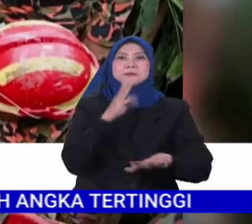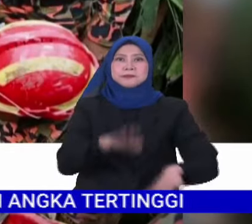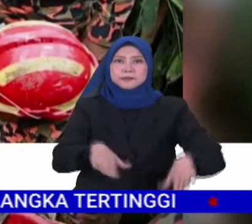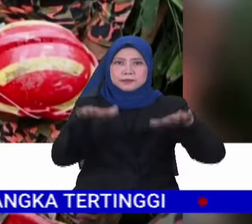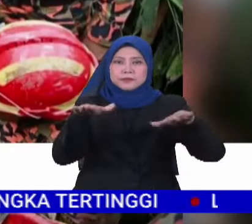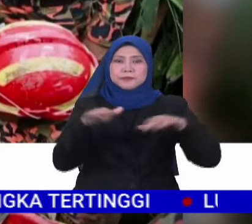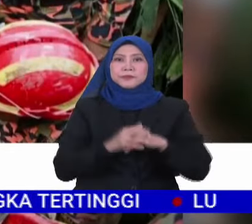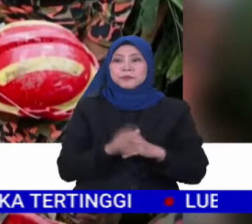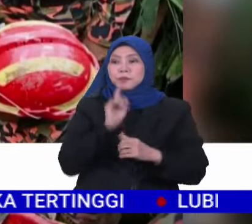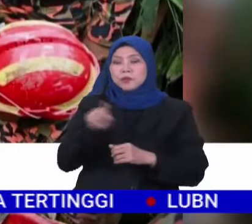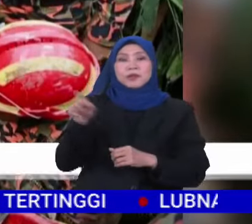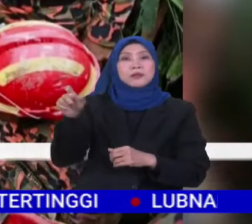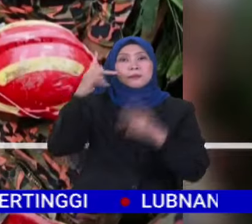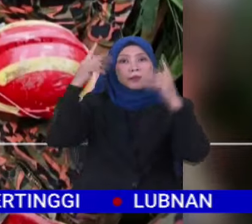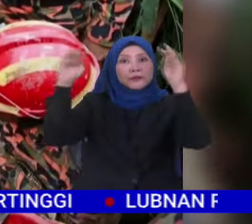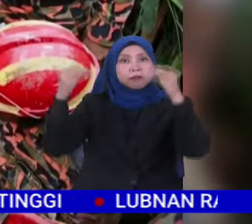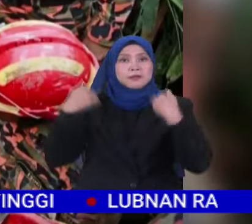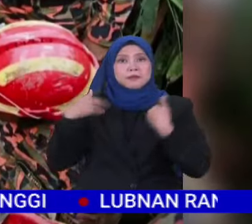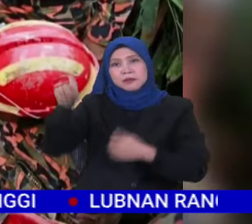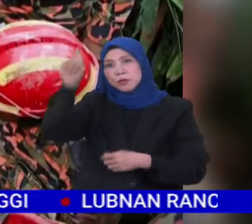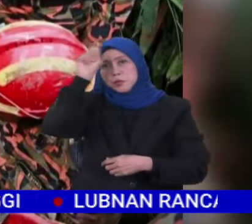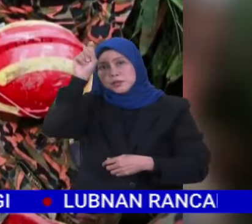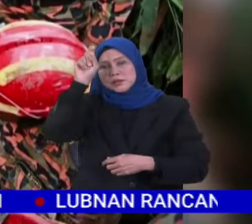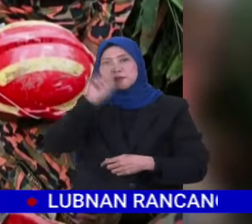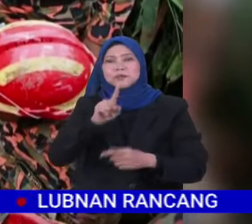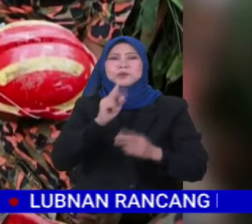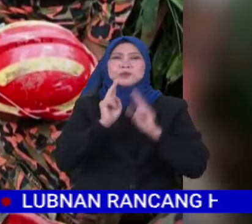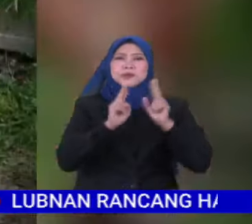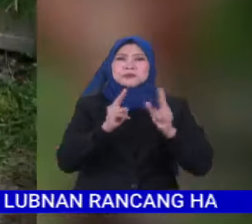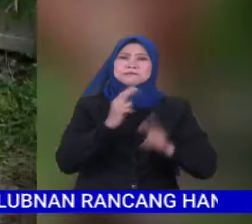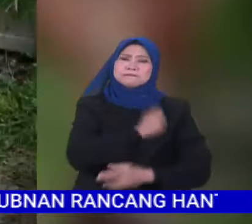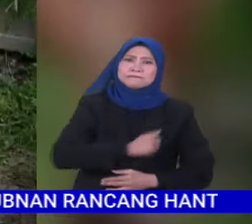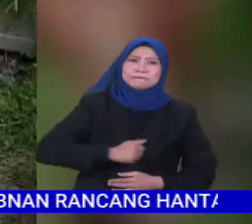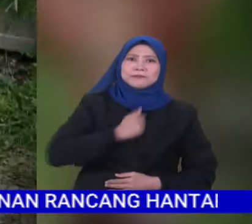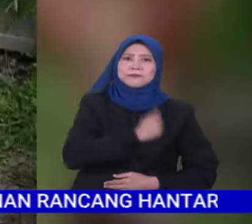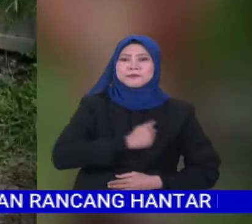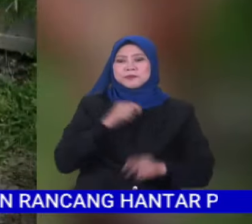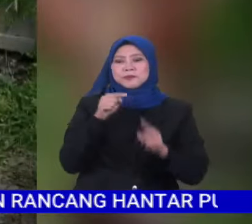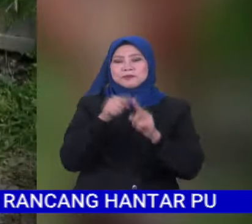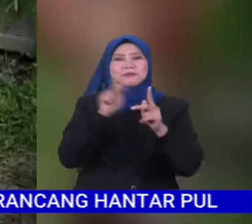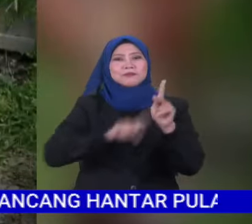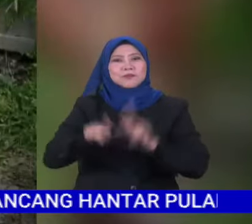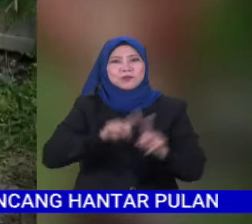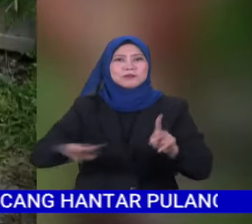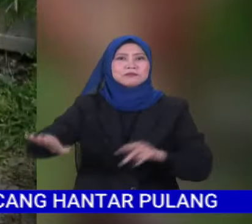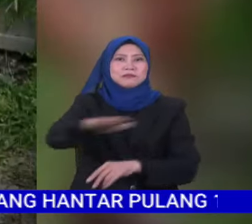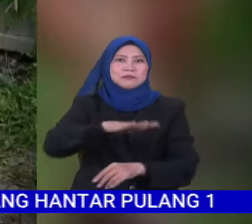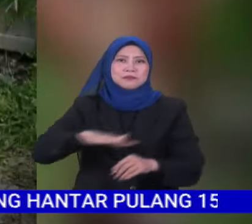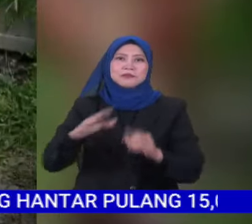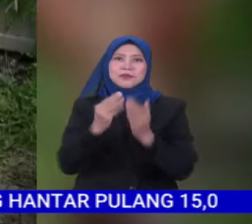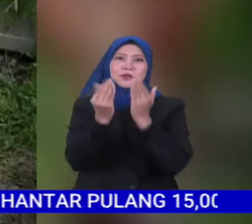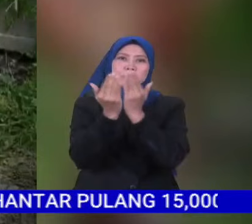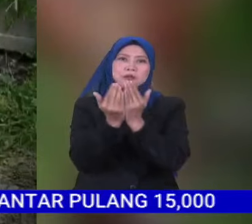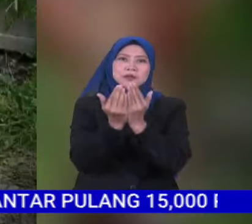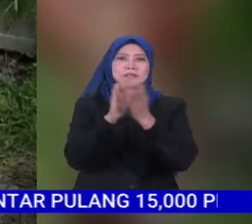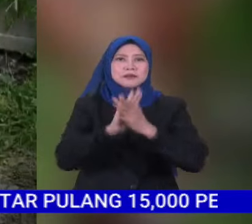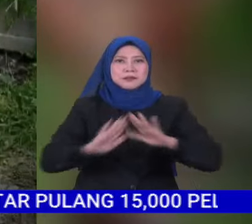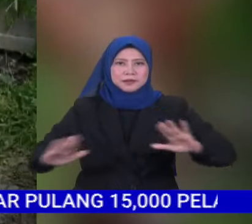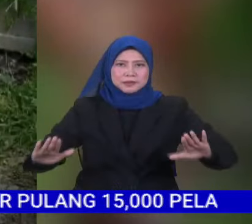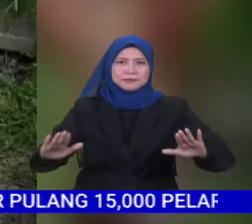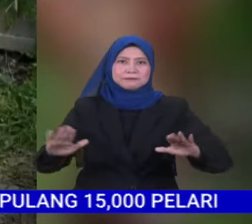kini berada di Turki atas urusan Rasmi negara turut mengucapkan takziah kepada penduduk terjejas banjir dan mendoakan kesejahteraan